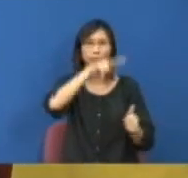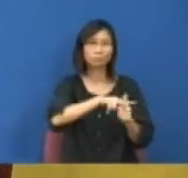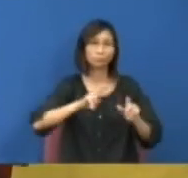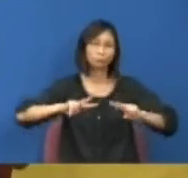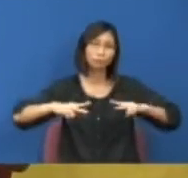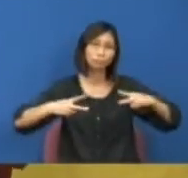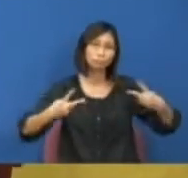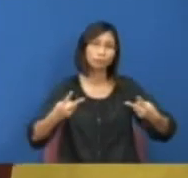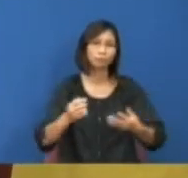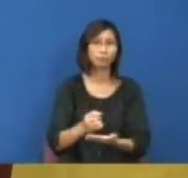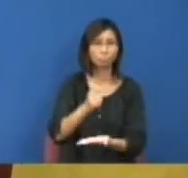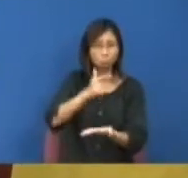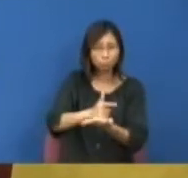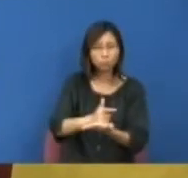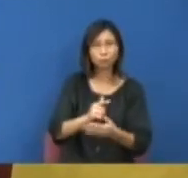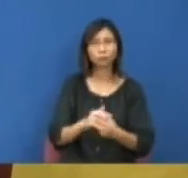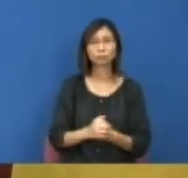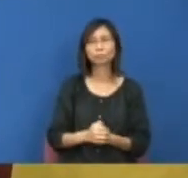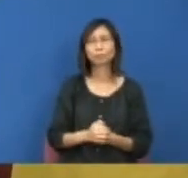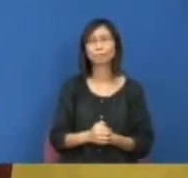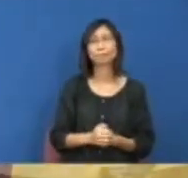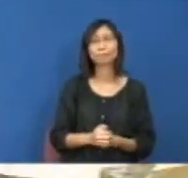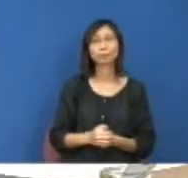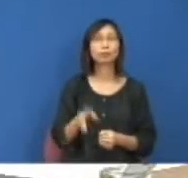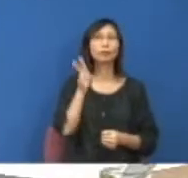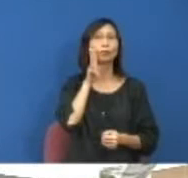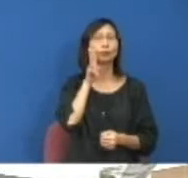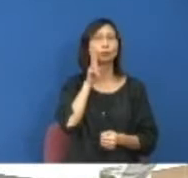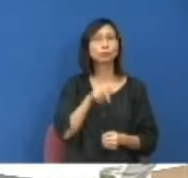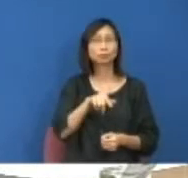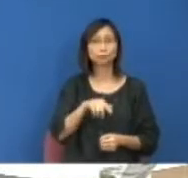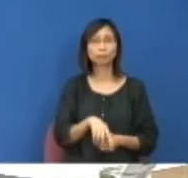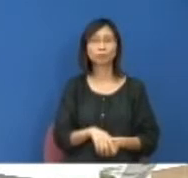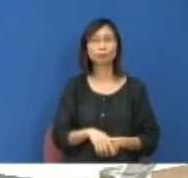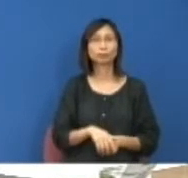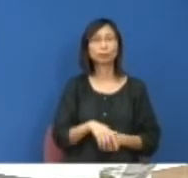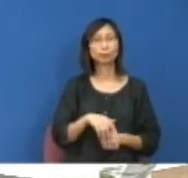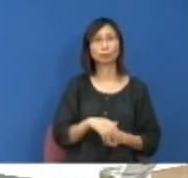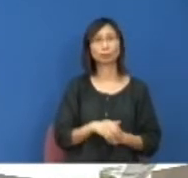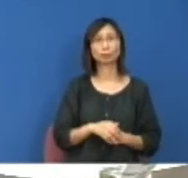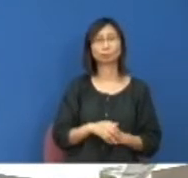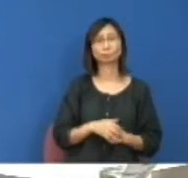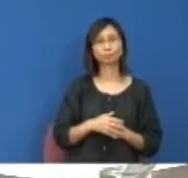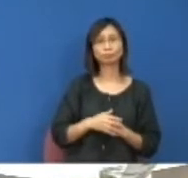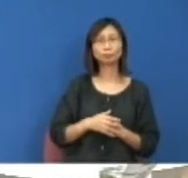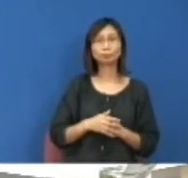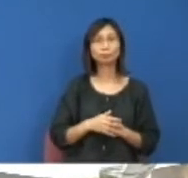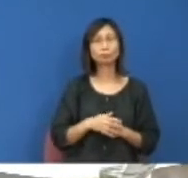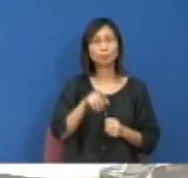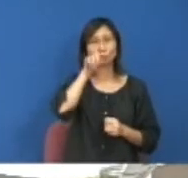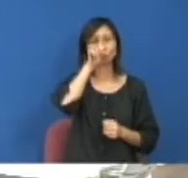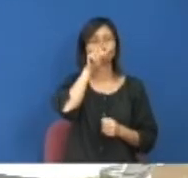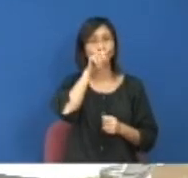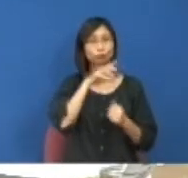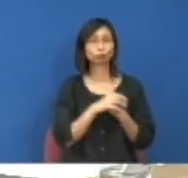之重要啦。嗱， 咁你俄國革命就係法國革命嘅另一個反應啦，其實就係一個延遲版啦。